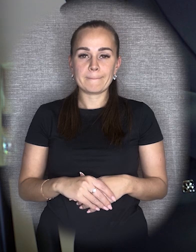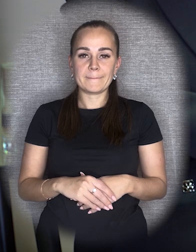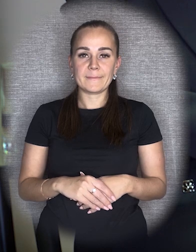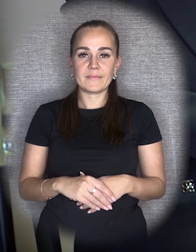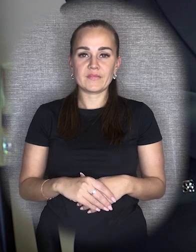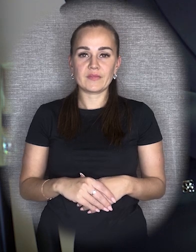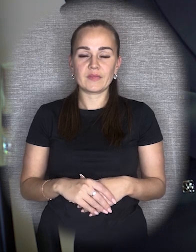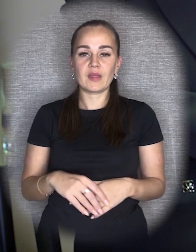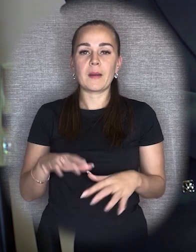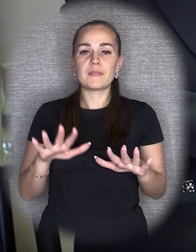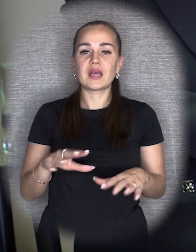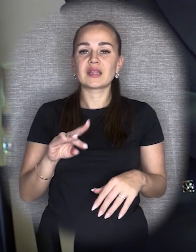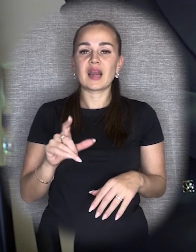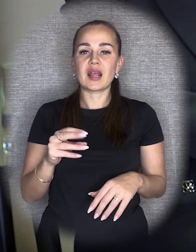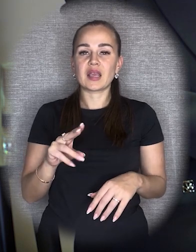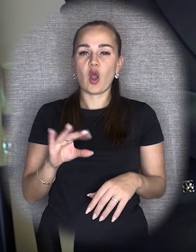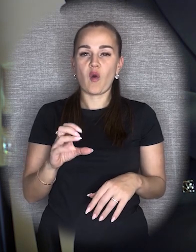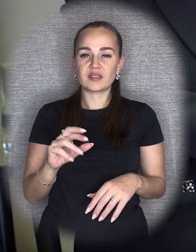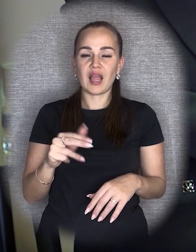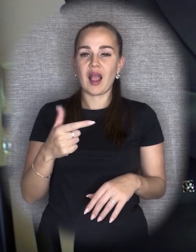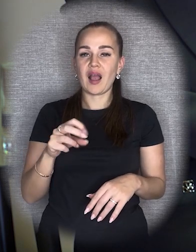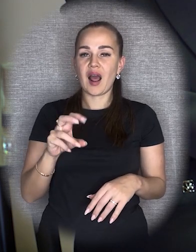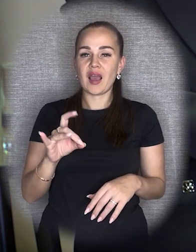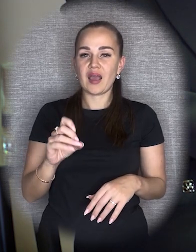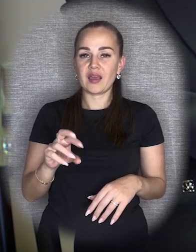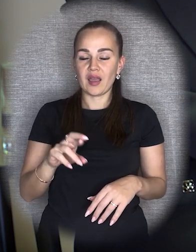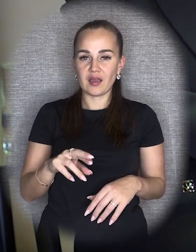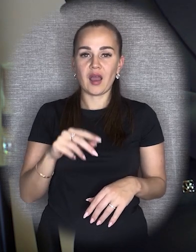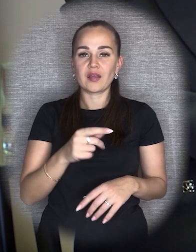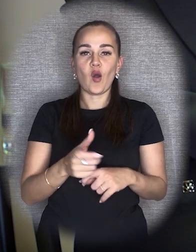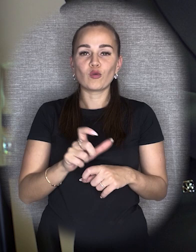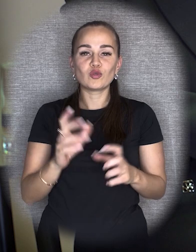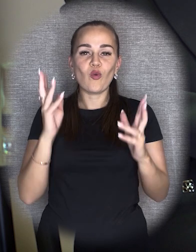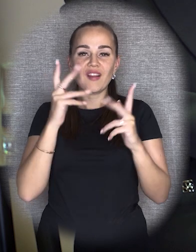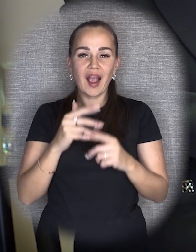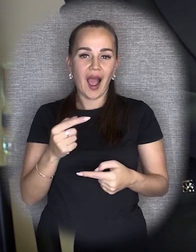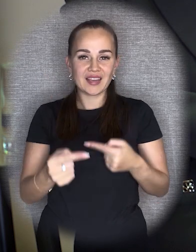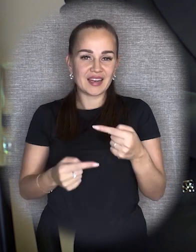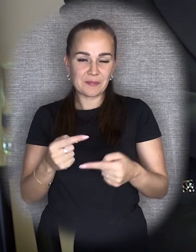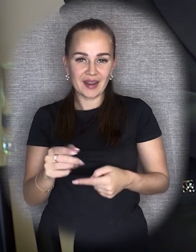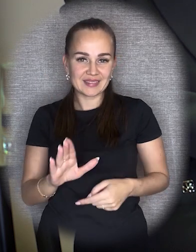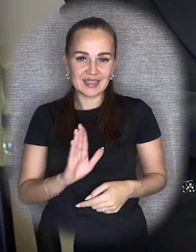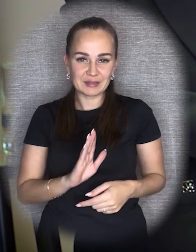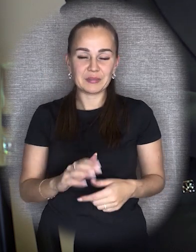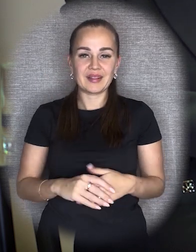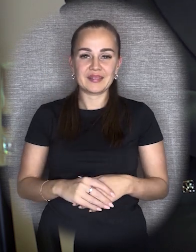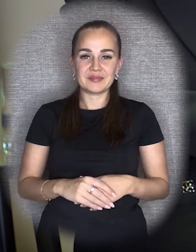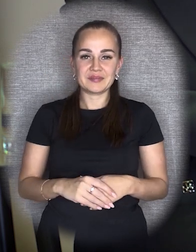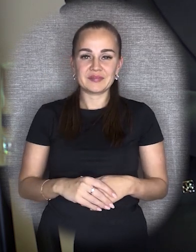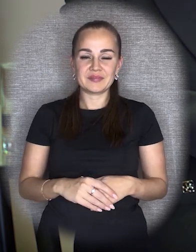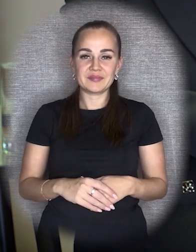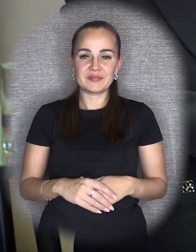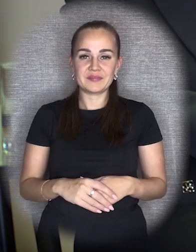Третьяковской галерее. Это был увлекательный процесс, но очень сложный и утомительный, потому что уже